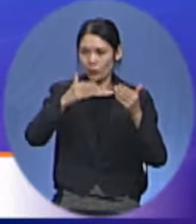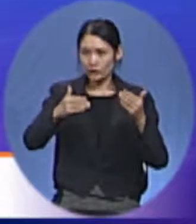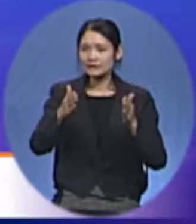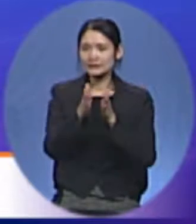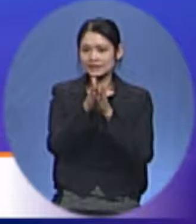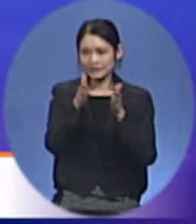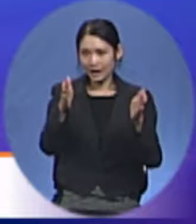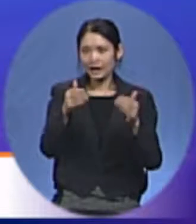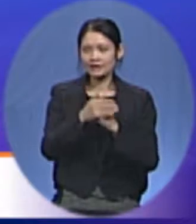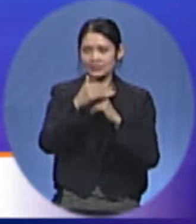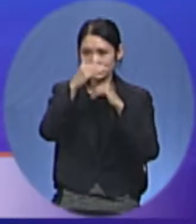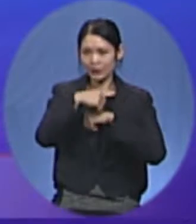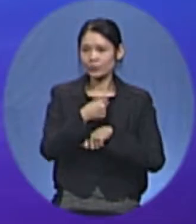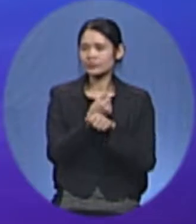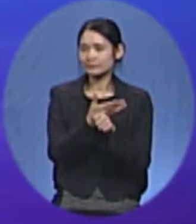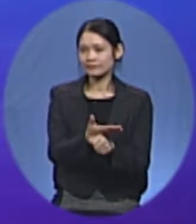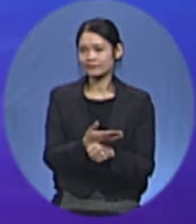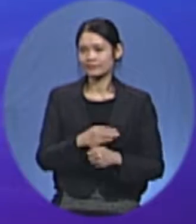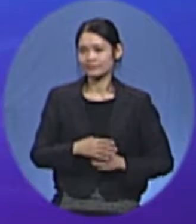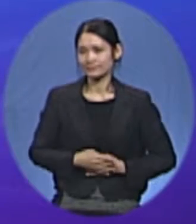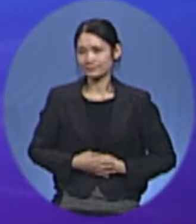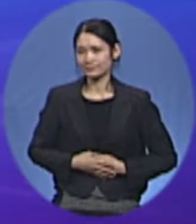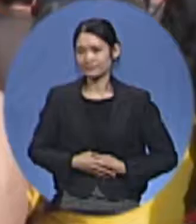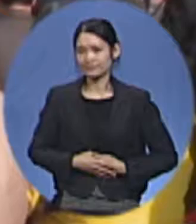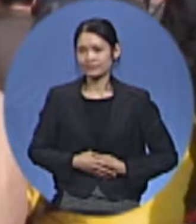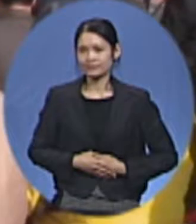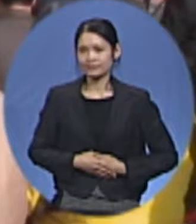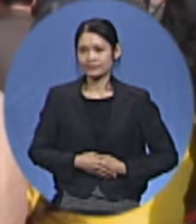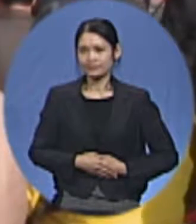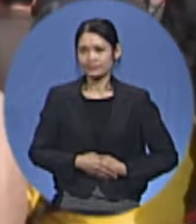출범했습니다. 김영솔 기자입니다.